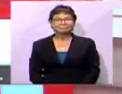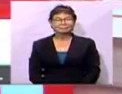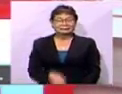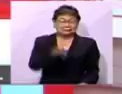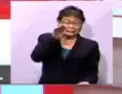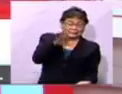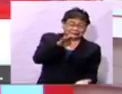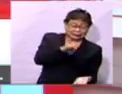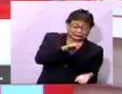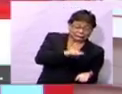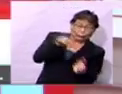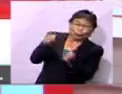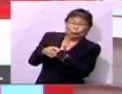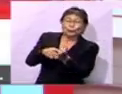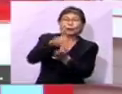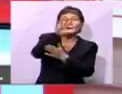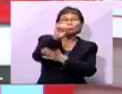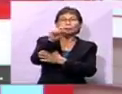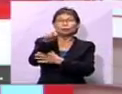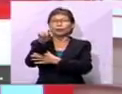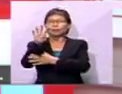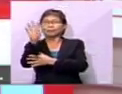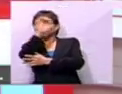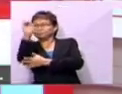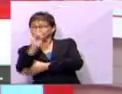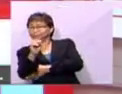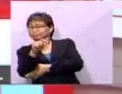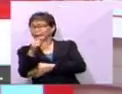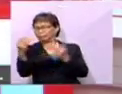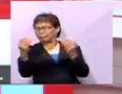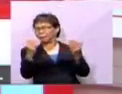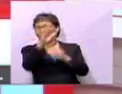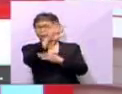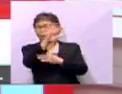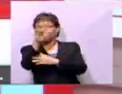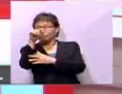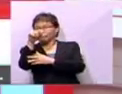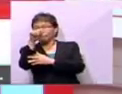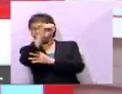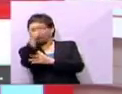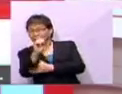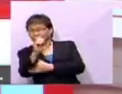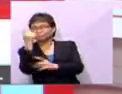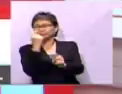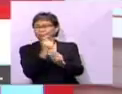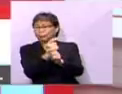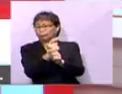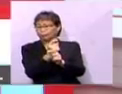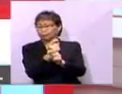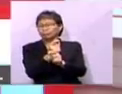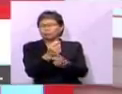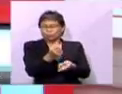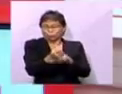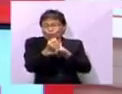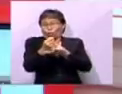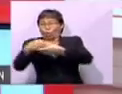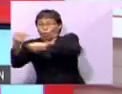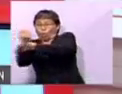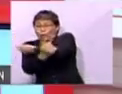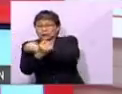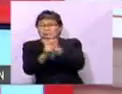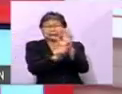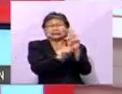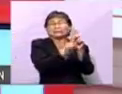Mengurangkan hutang kepada 50.4% berbanding 55% yang ditetapkan, rizab asing lebih